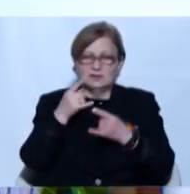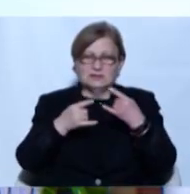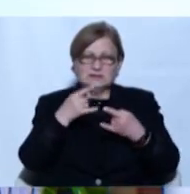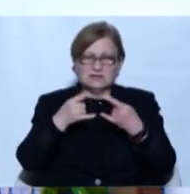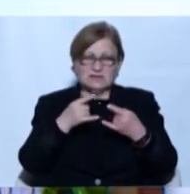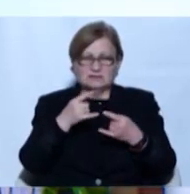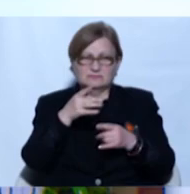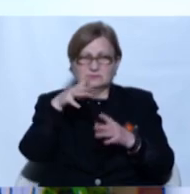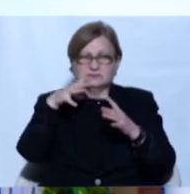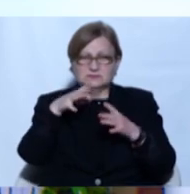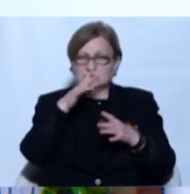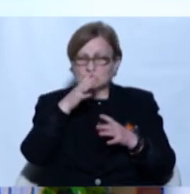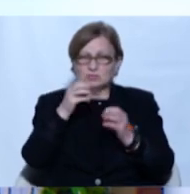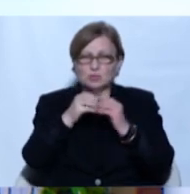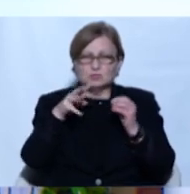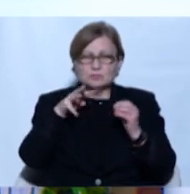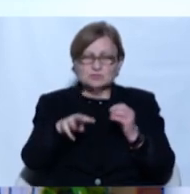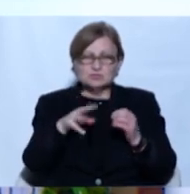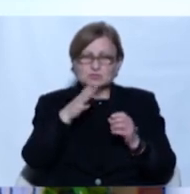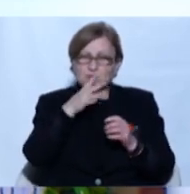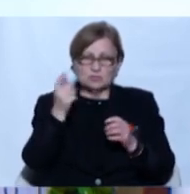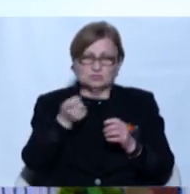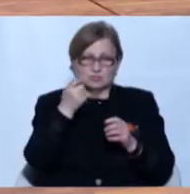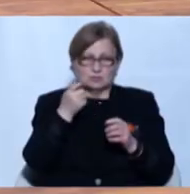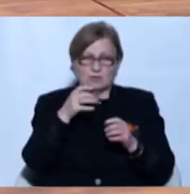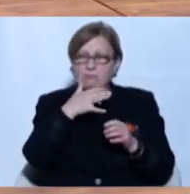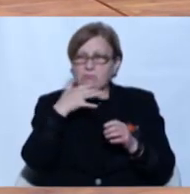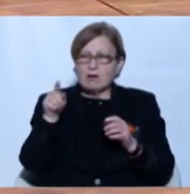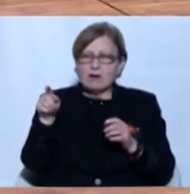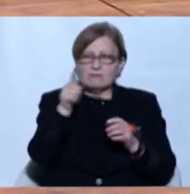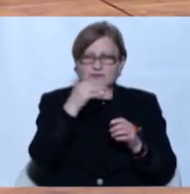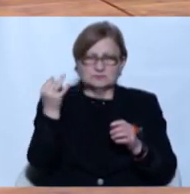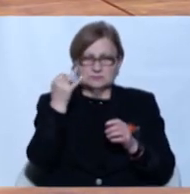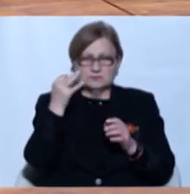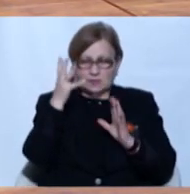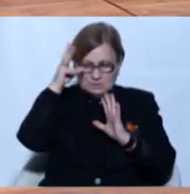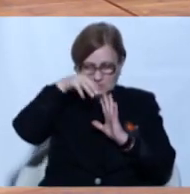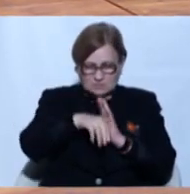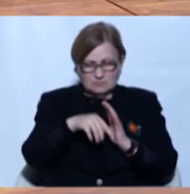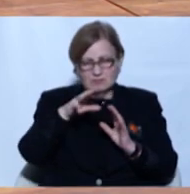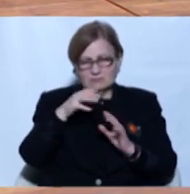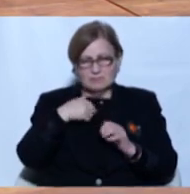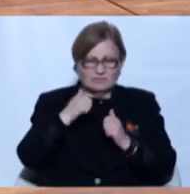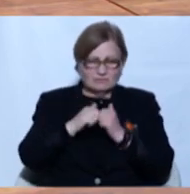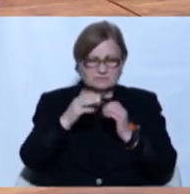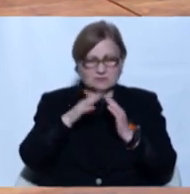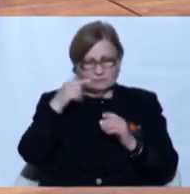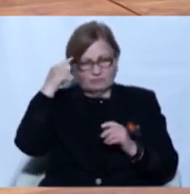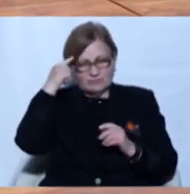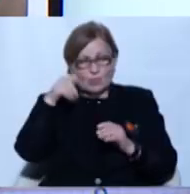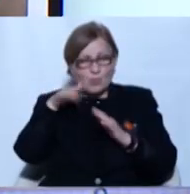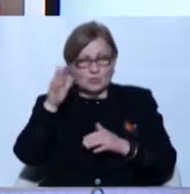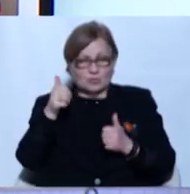ენაზე მოკლე დროში უცებთ 15 წუთში მოუყარო თავი უამრავი რამ არის ხოლმე, მე ფიქრობ რა ის კიდე შეიძლება და უკეთესად ყულიყო,